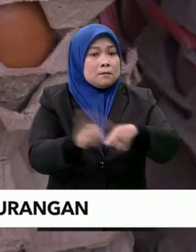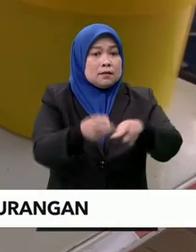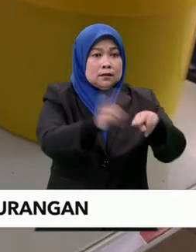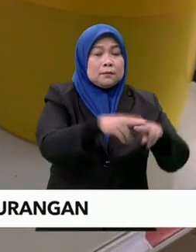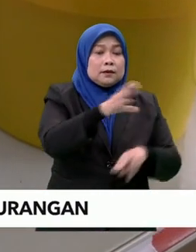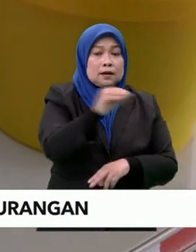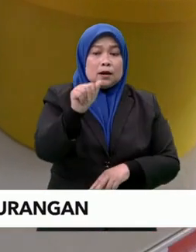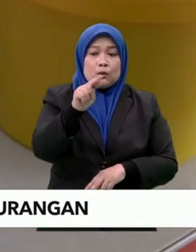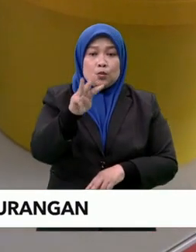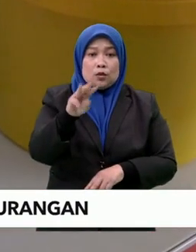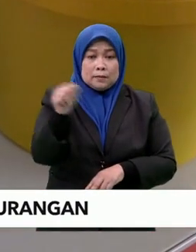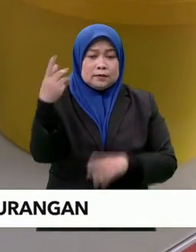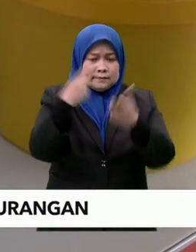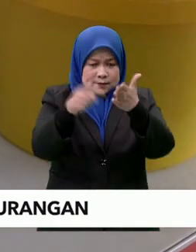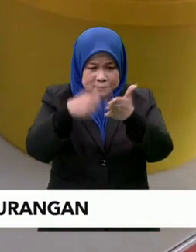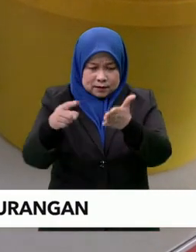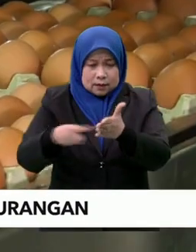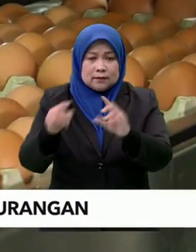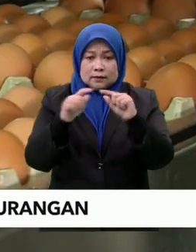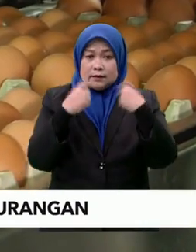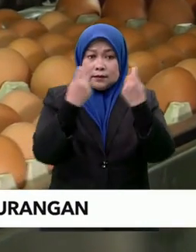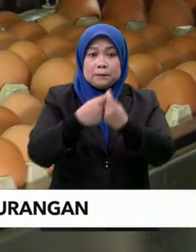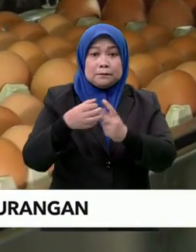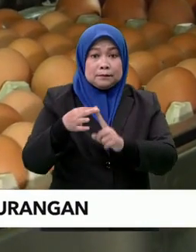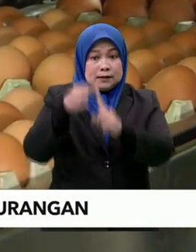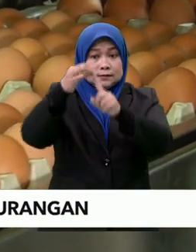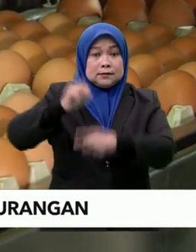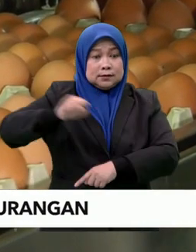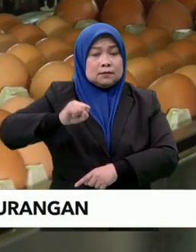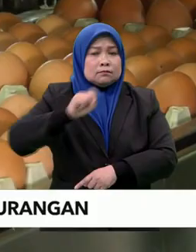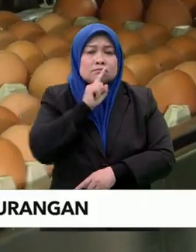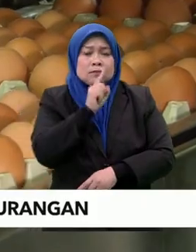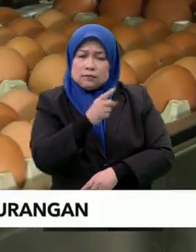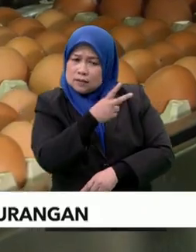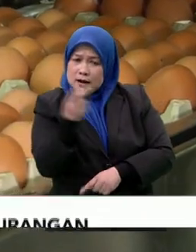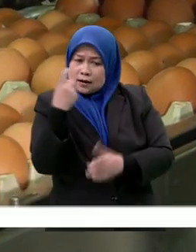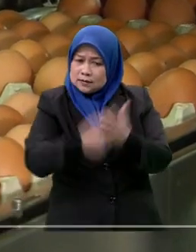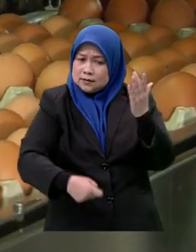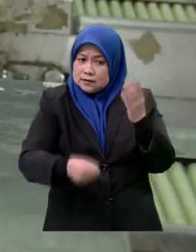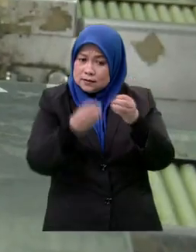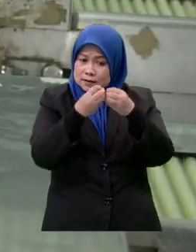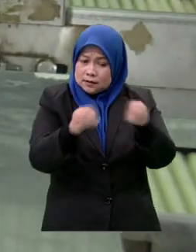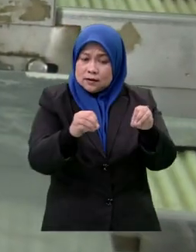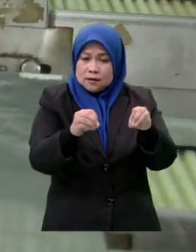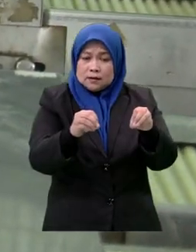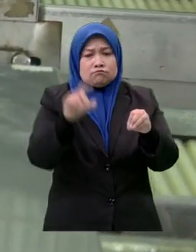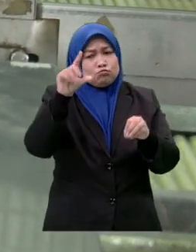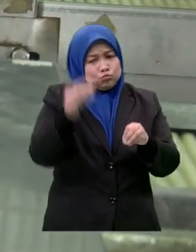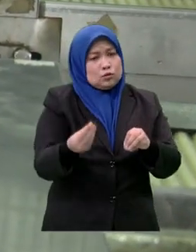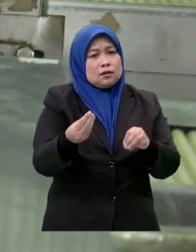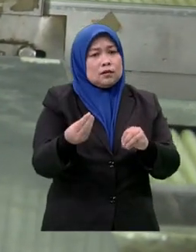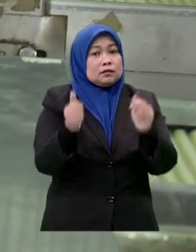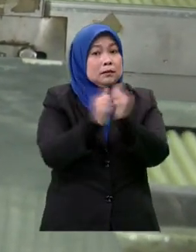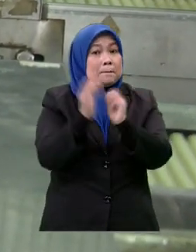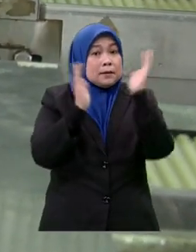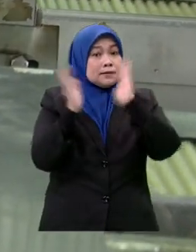itu anu maklumkan hasil SmackDown khas jihad tangannya invasi mendapati harga telur ayam di Malaysia jauh lebih rendah berbanding